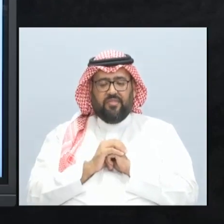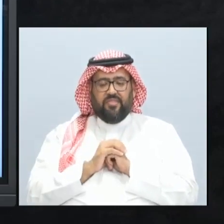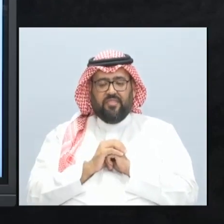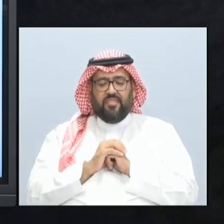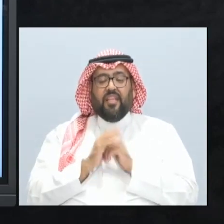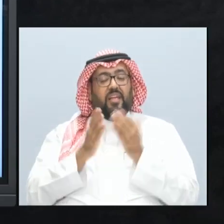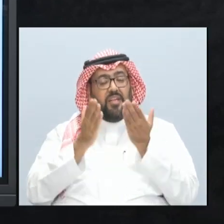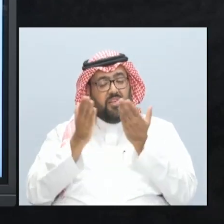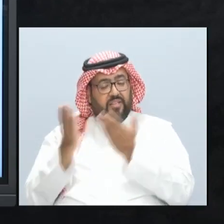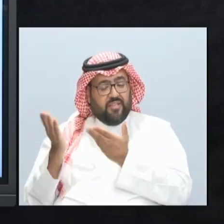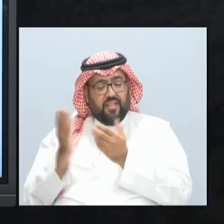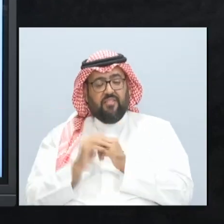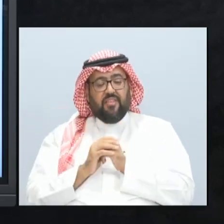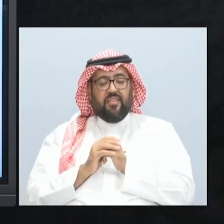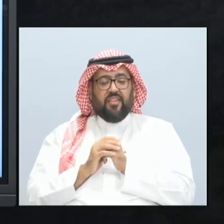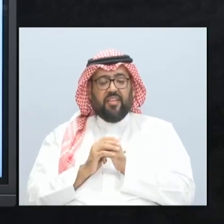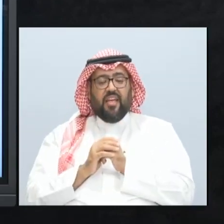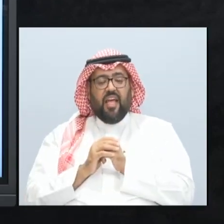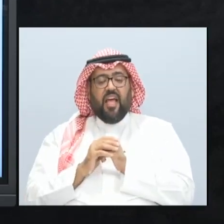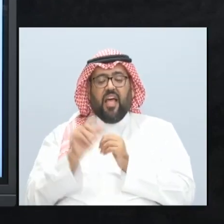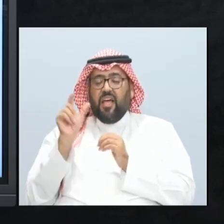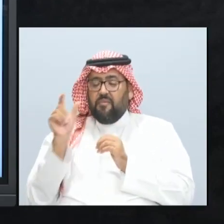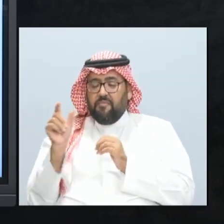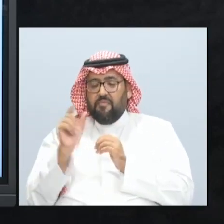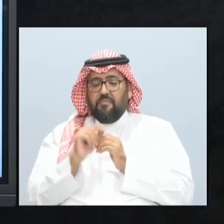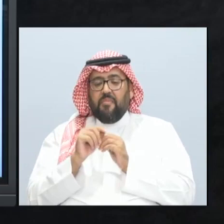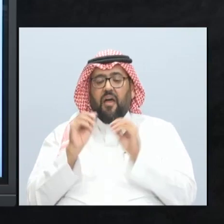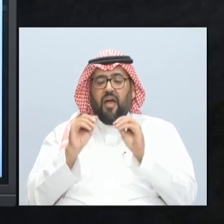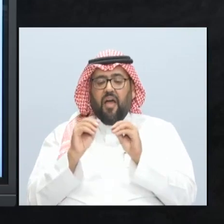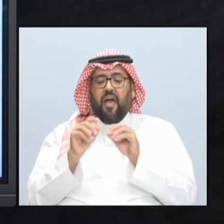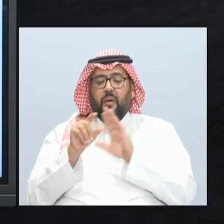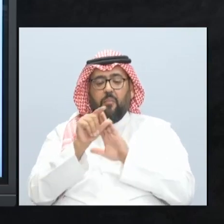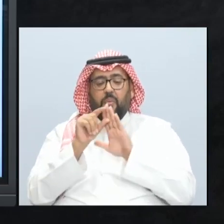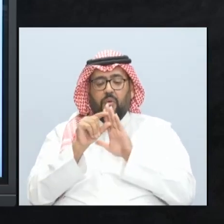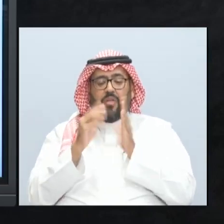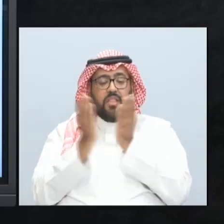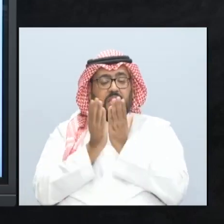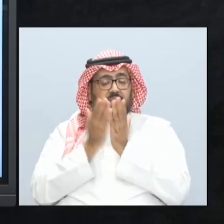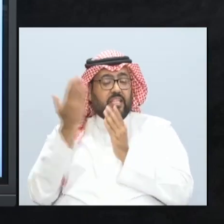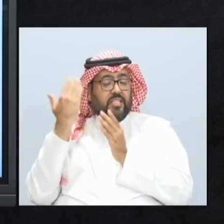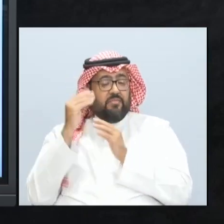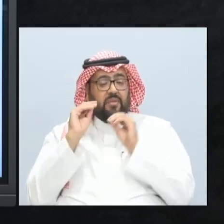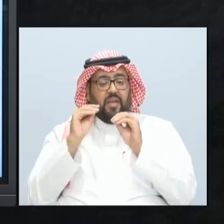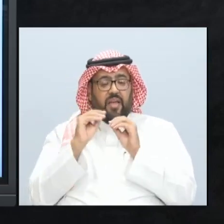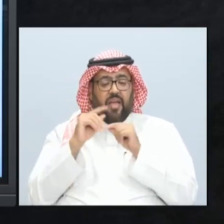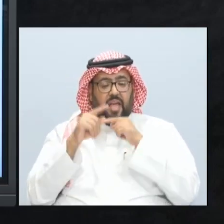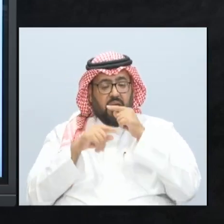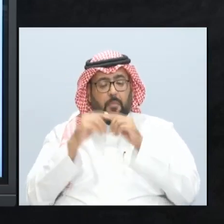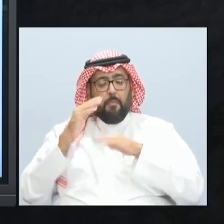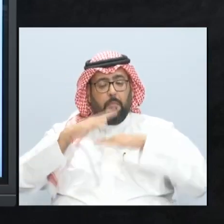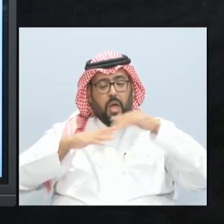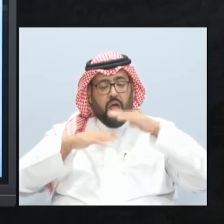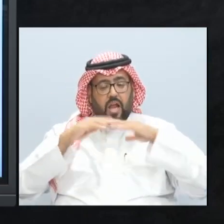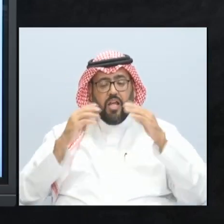ارحب بكم بارك الله فيكم في هذه الماده وفي نفس موضوع درسنا السابق ولكن بمهارات